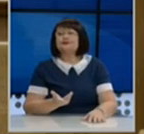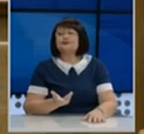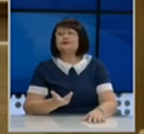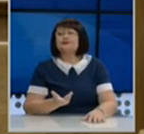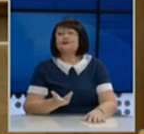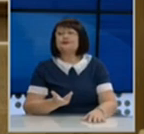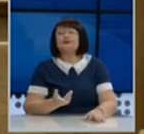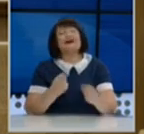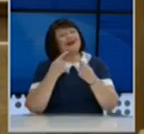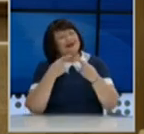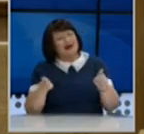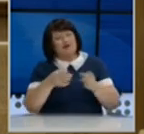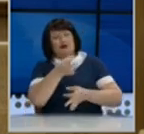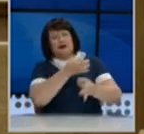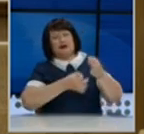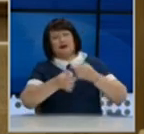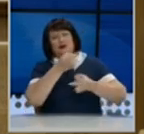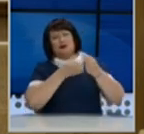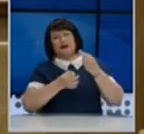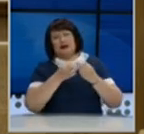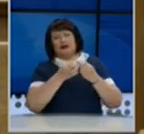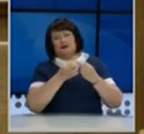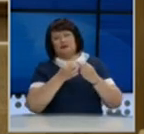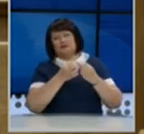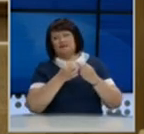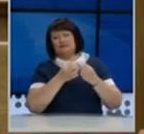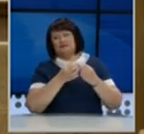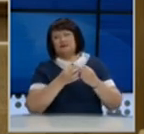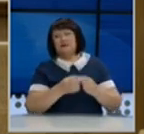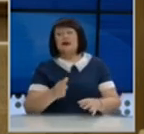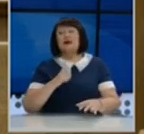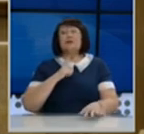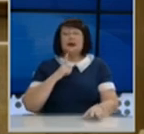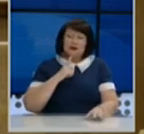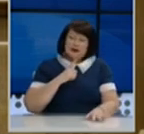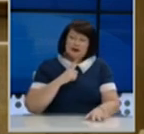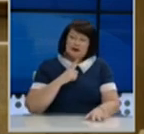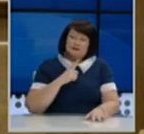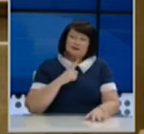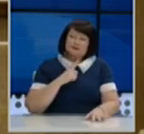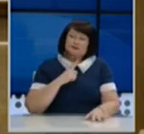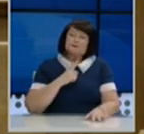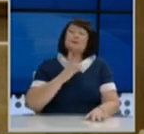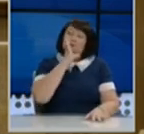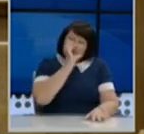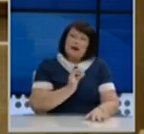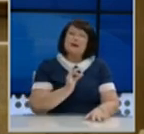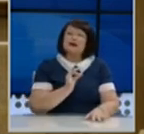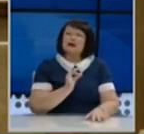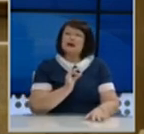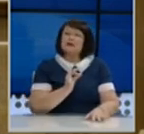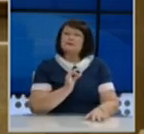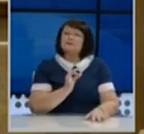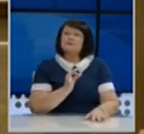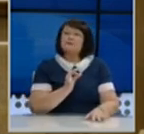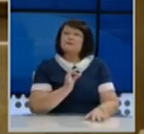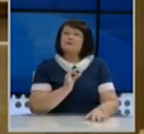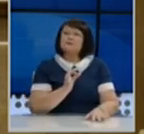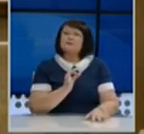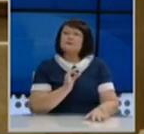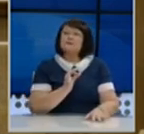άλλη ομιλία εκ μέρους σας σήμερα και περίμενα ειλικρινά να